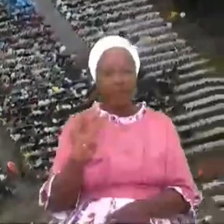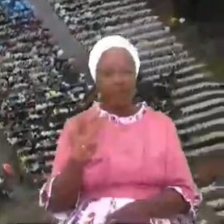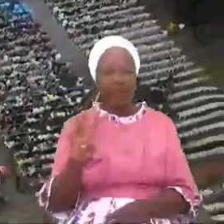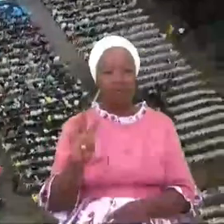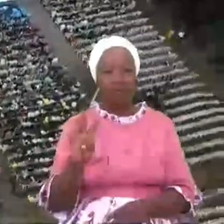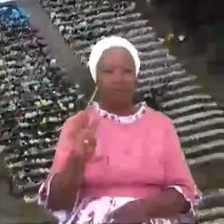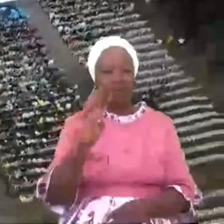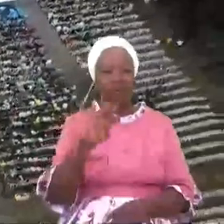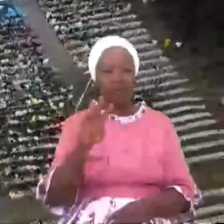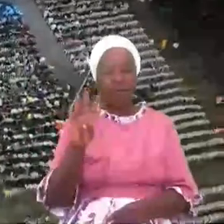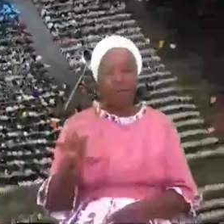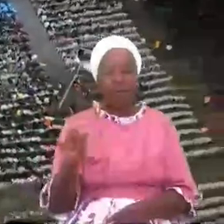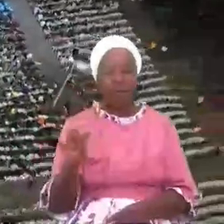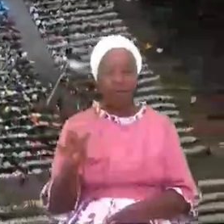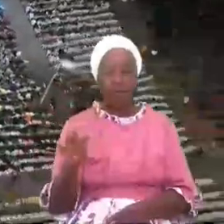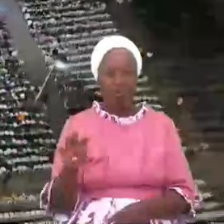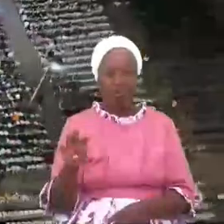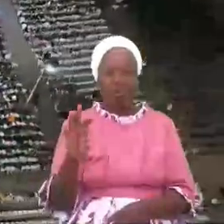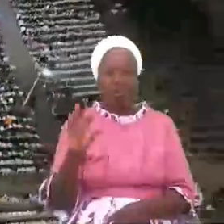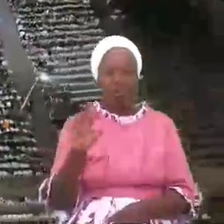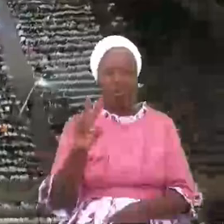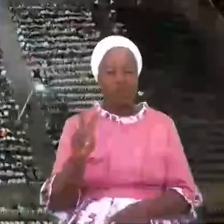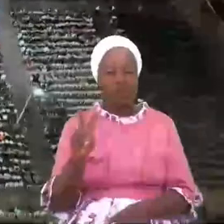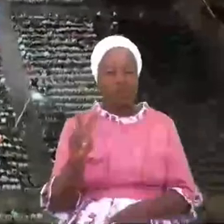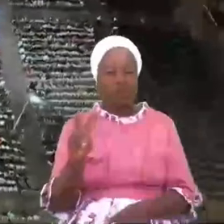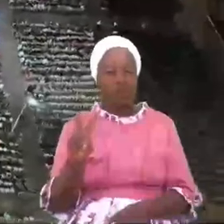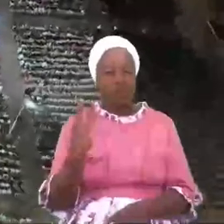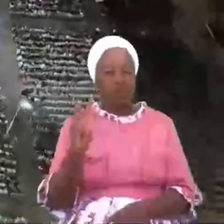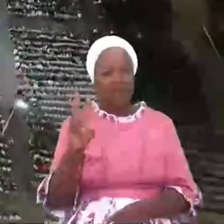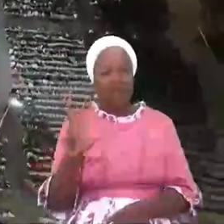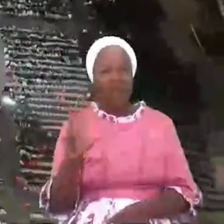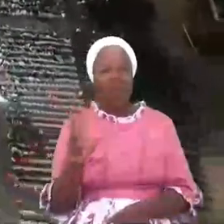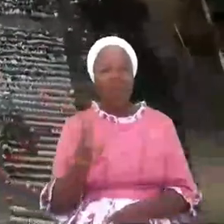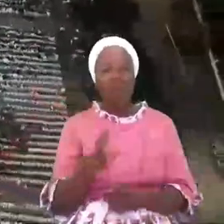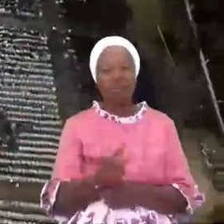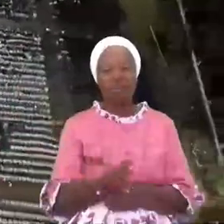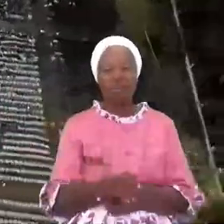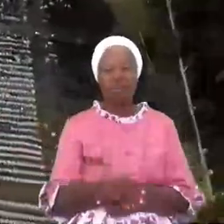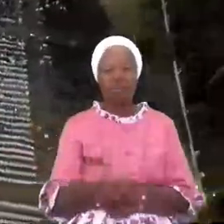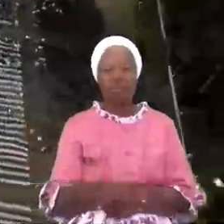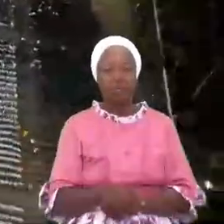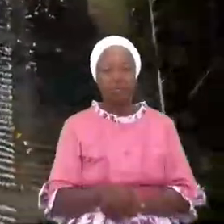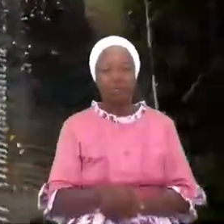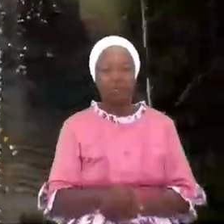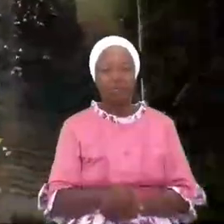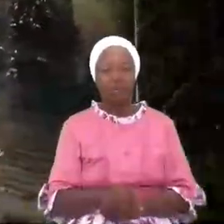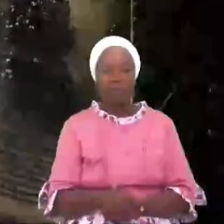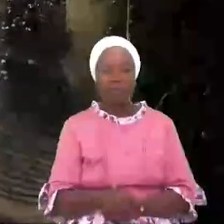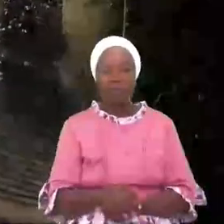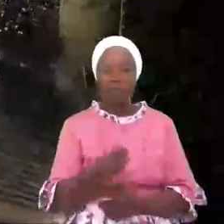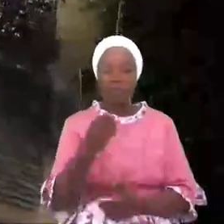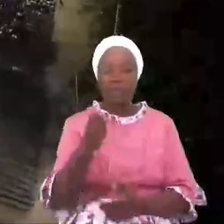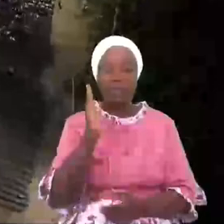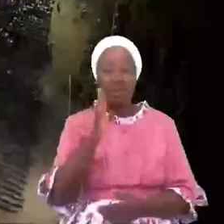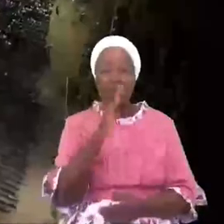91 54 44 92 63.